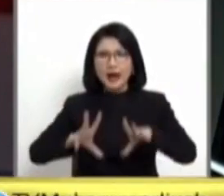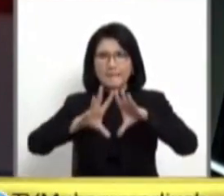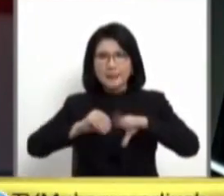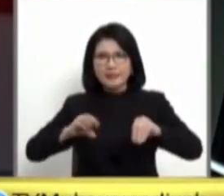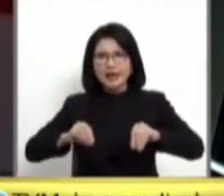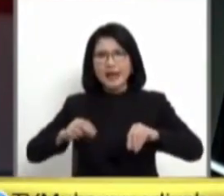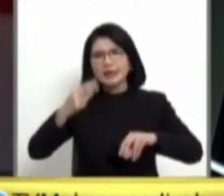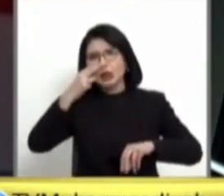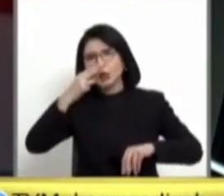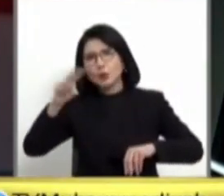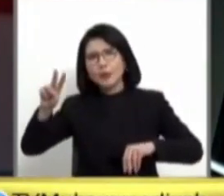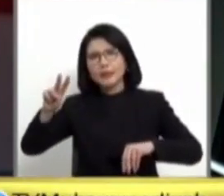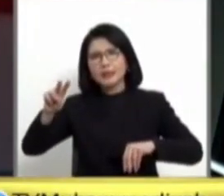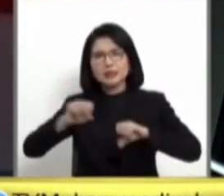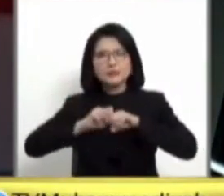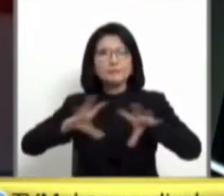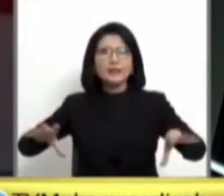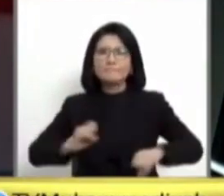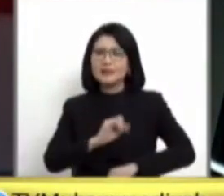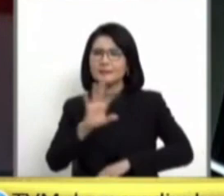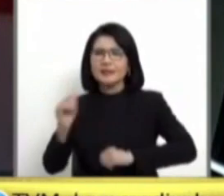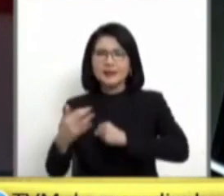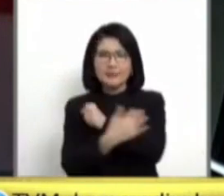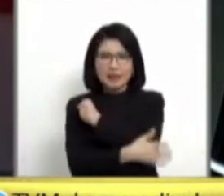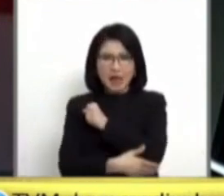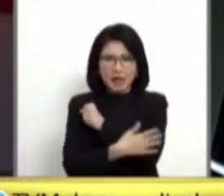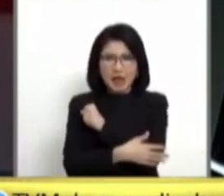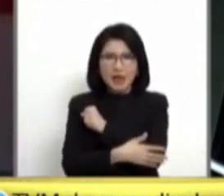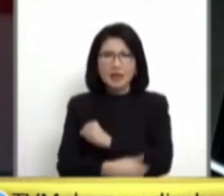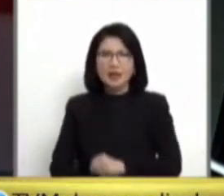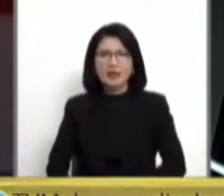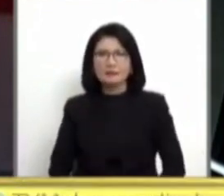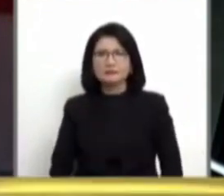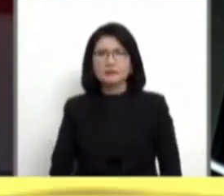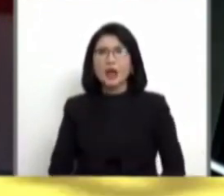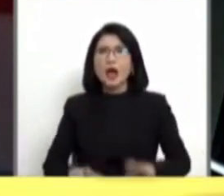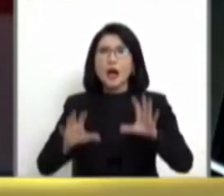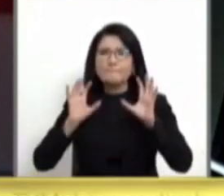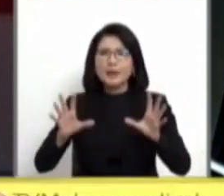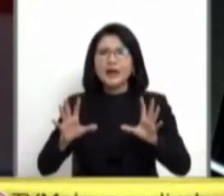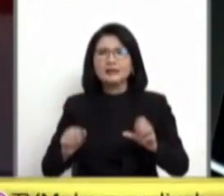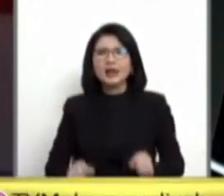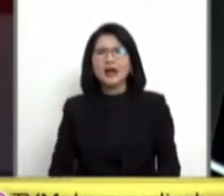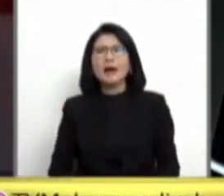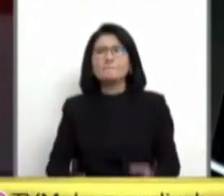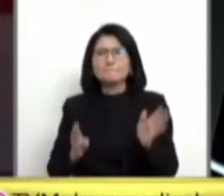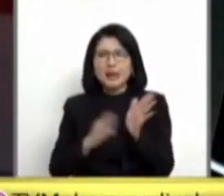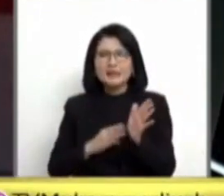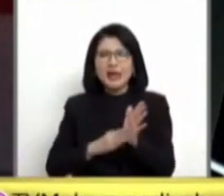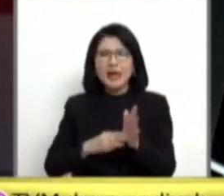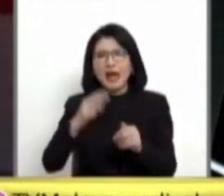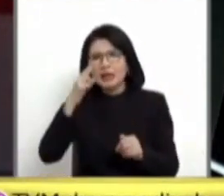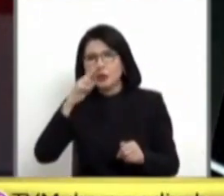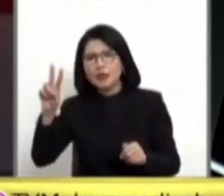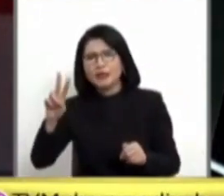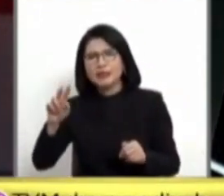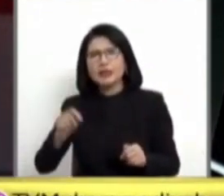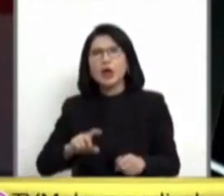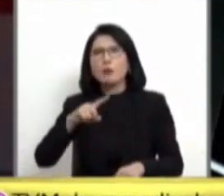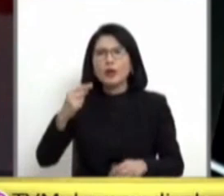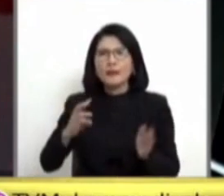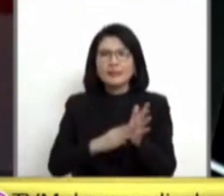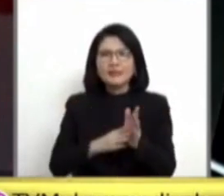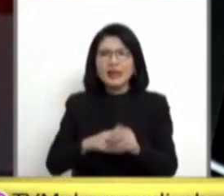Indonesia tersebar di banyak negara di sana Mereka banyak mengalami masalah mulai dari masalah